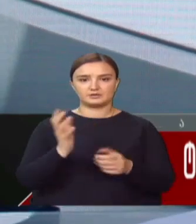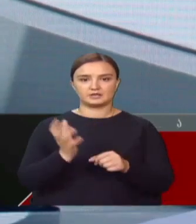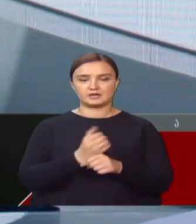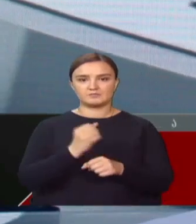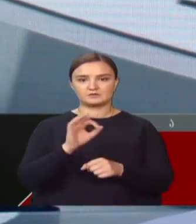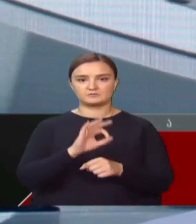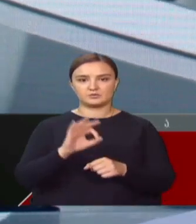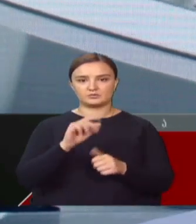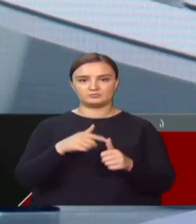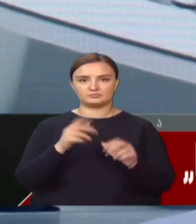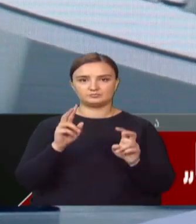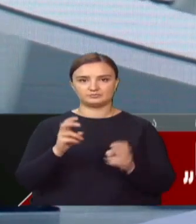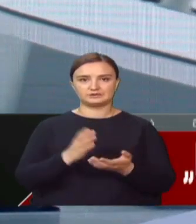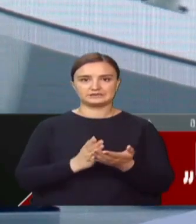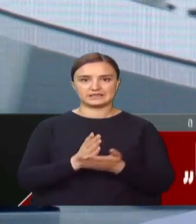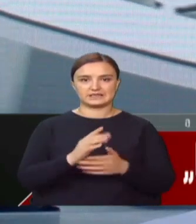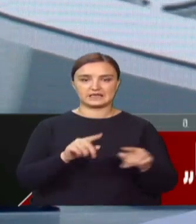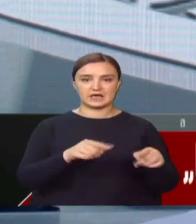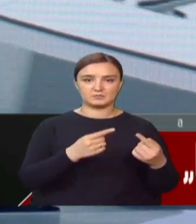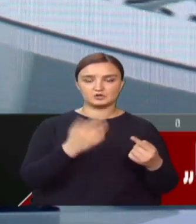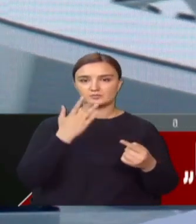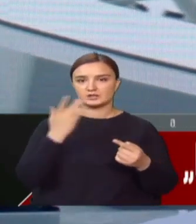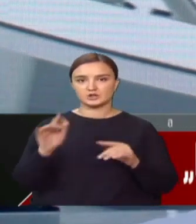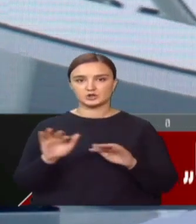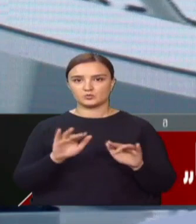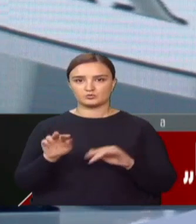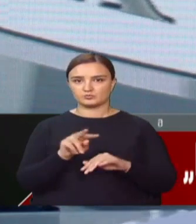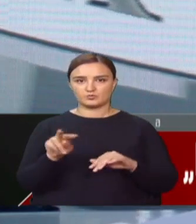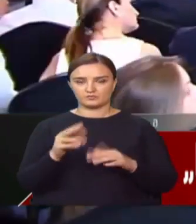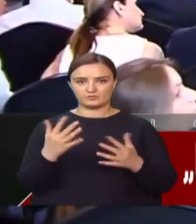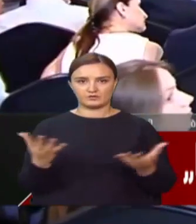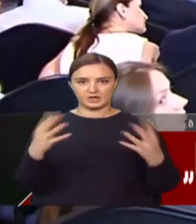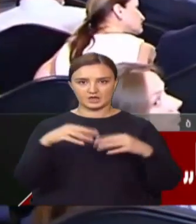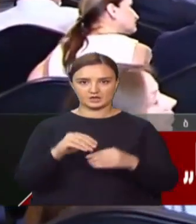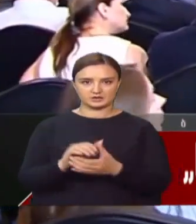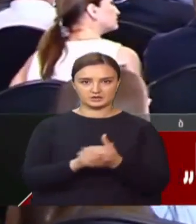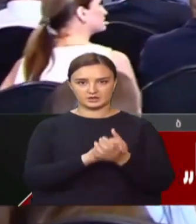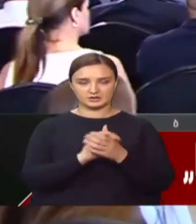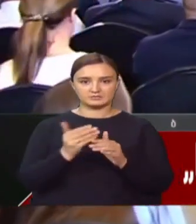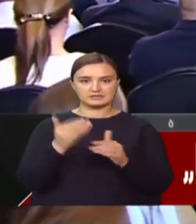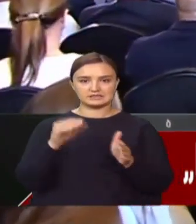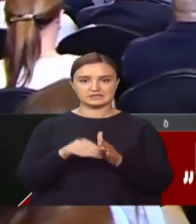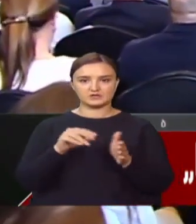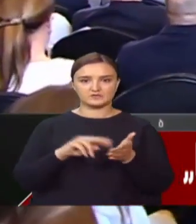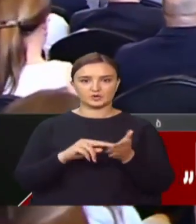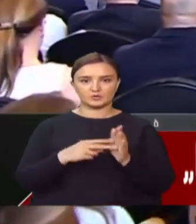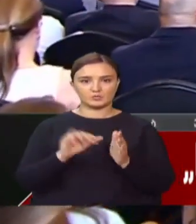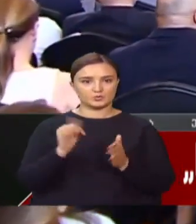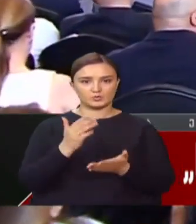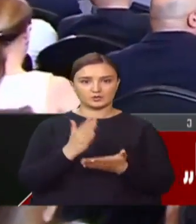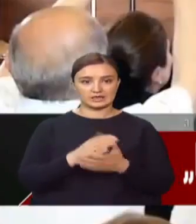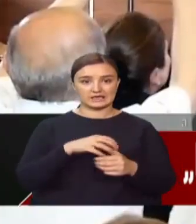გამარჯვების პლატფორმა ასე ხუია სტრატეგია აღმაშენებლის და ნაციონალური მოძრაობის გაერთიანებას. Როგორია მათი წინასაარჩევნო გეგმა? Პარტიის ლიდერების